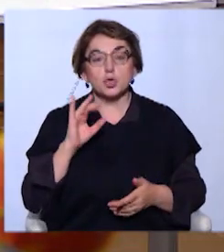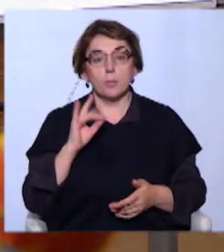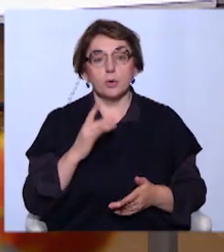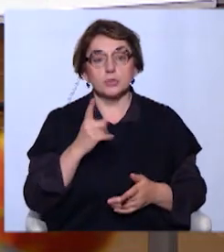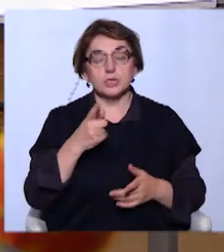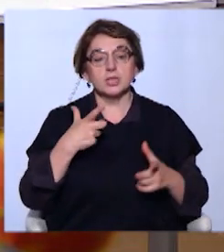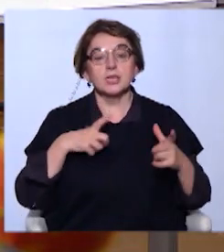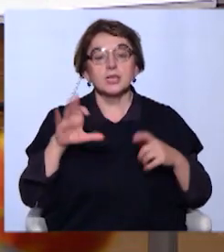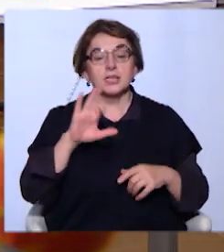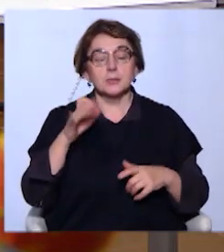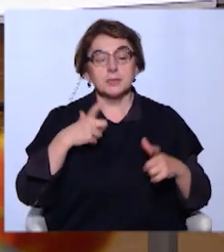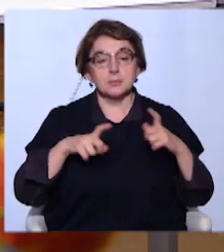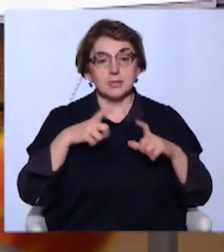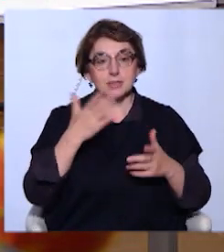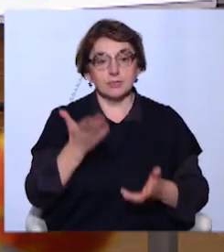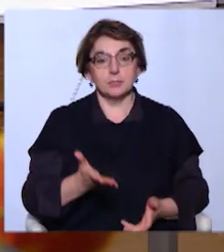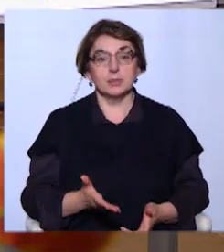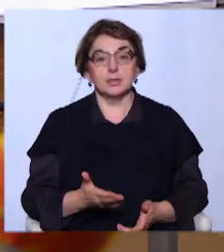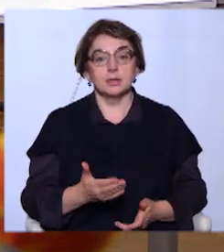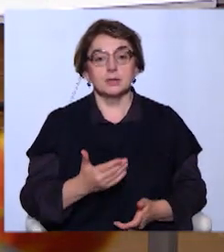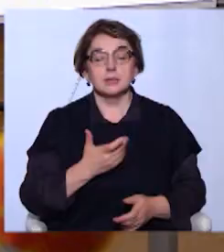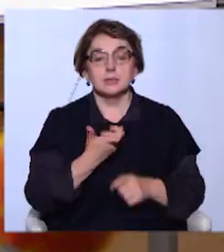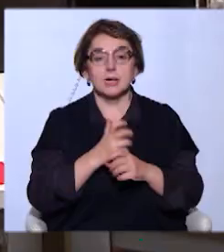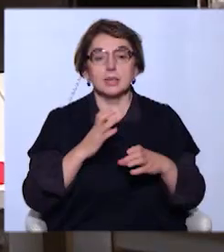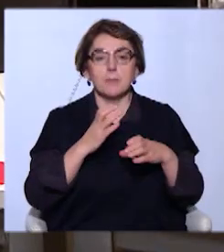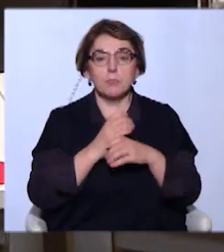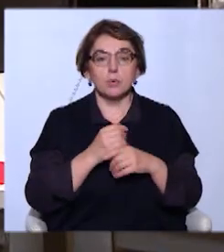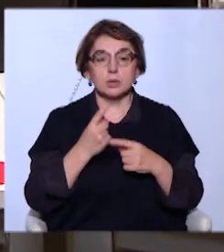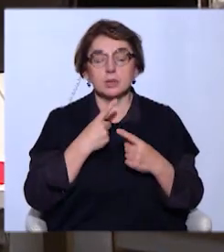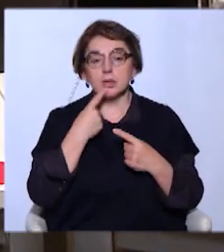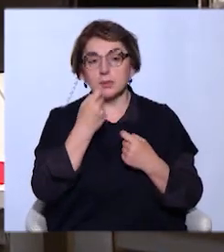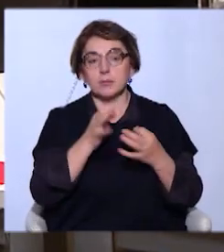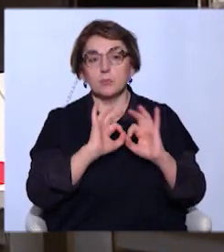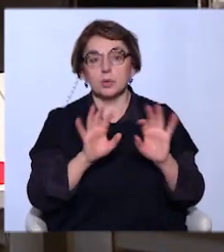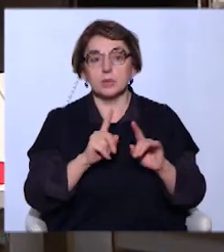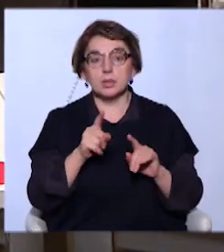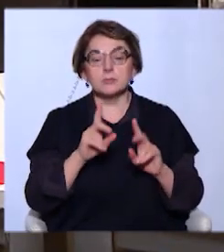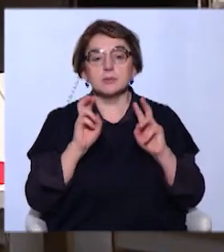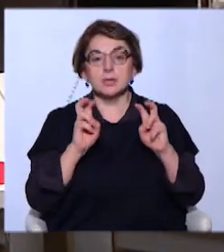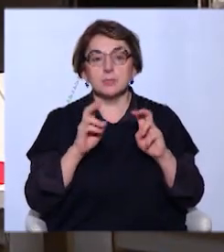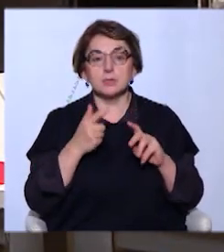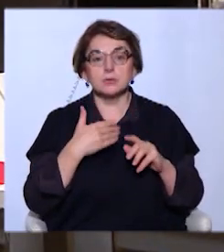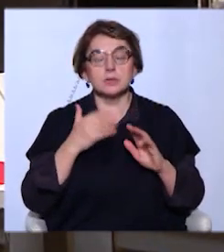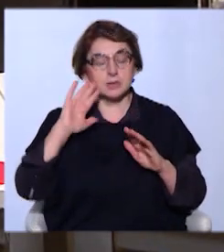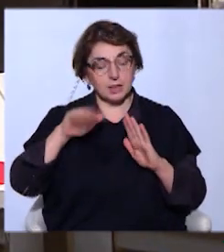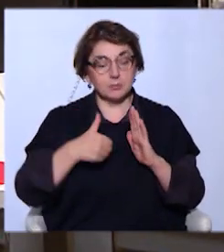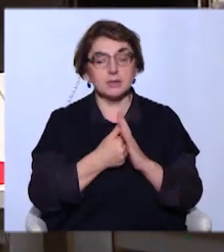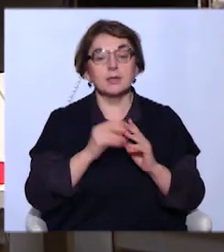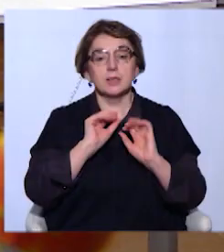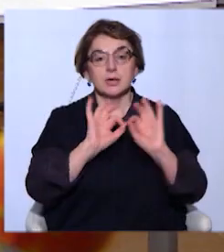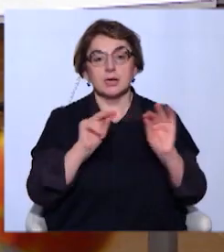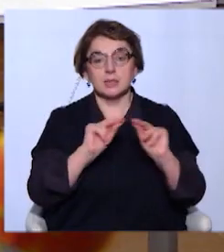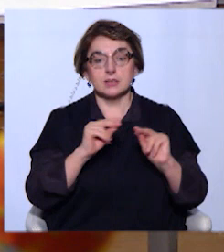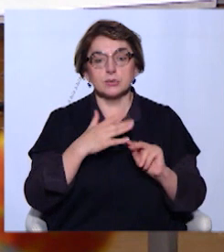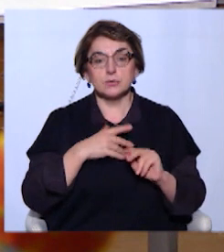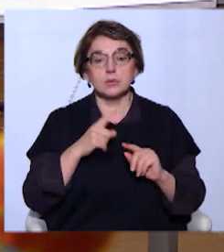მოგესალმებით, მე ვარ სოფო, შენ ქიმის მასწავლებელი. Და ძალიან მოკლედ მინდა მიმოვიხილო ის საკითხები, რომლებიც ჩვენ დღემდე